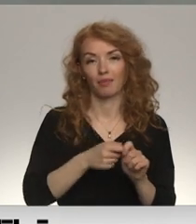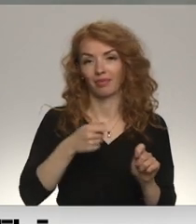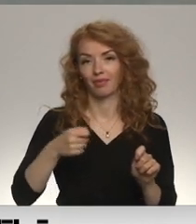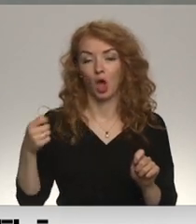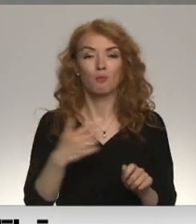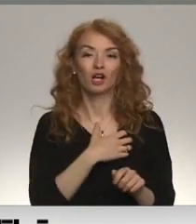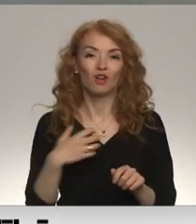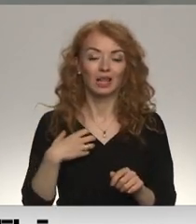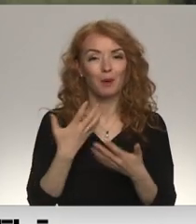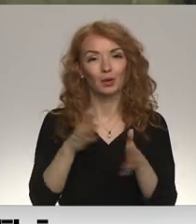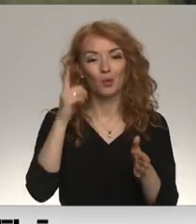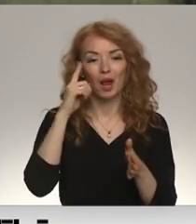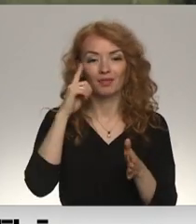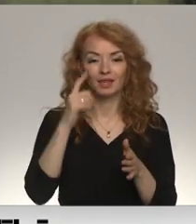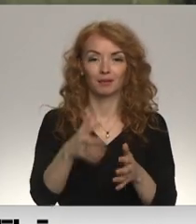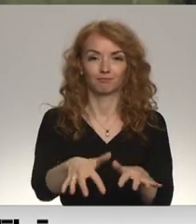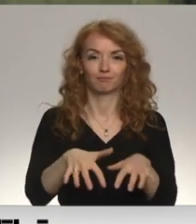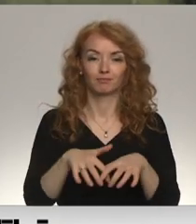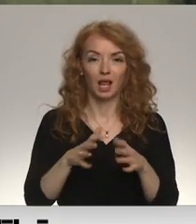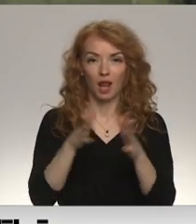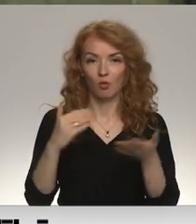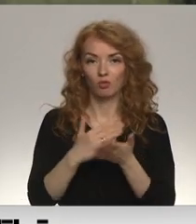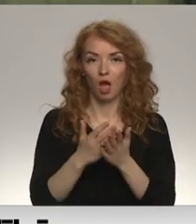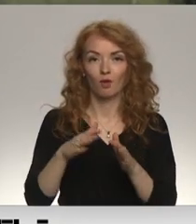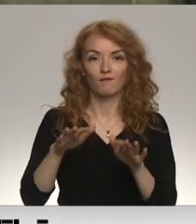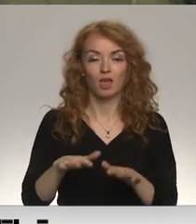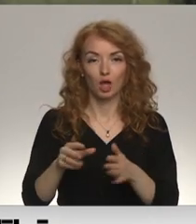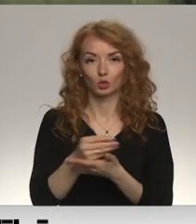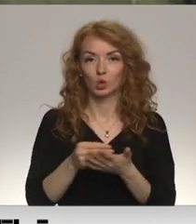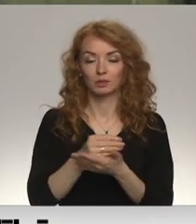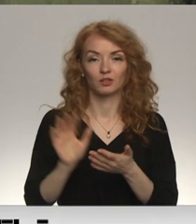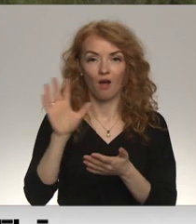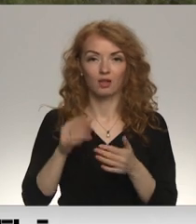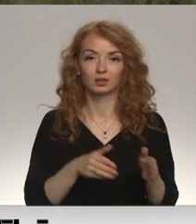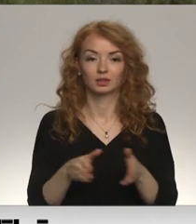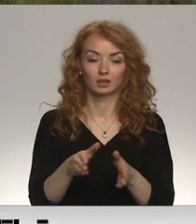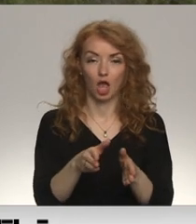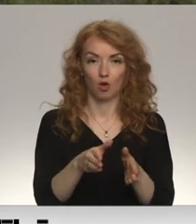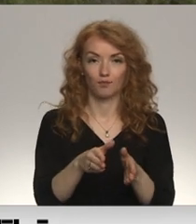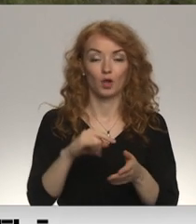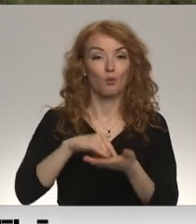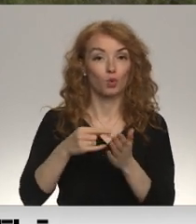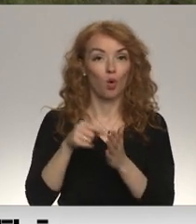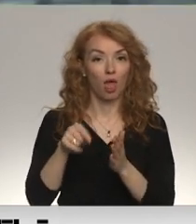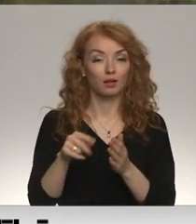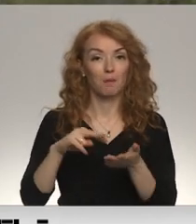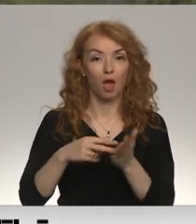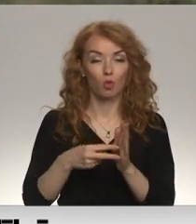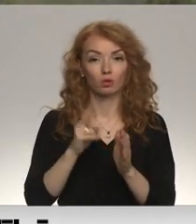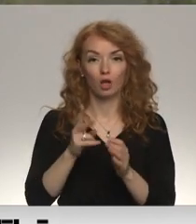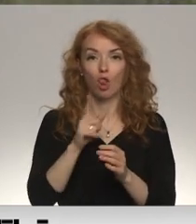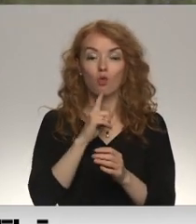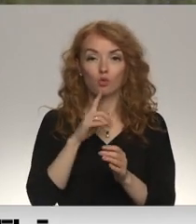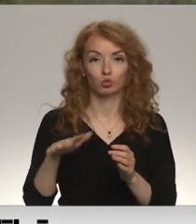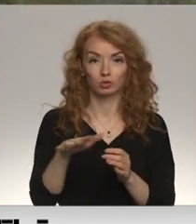pašvaldības brīvprātīgi pārņemt lielāko daļu vietējās nozīmes valsts ceļu. Satiksmes ministrijas pilotprojektā iecerēts, ka Ludzas novadam